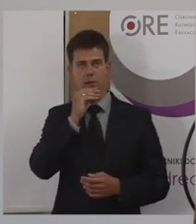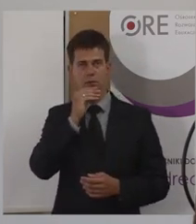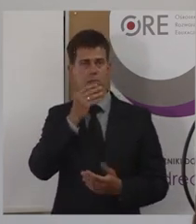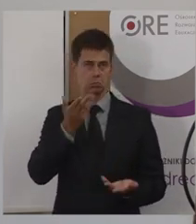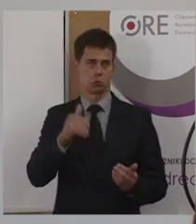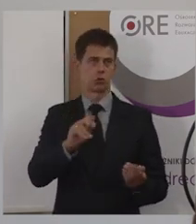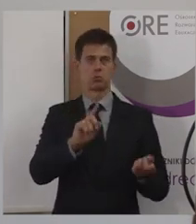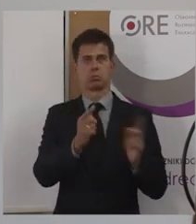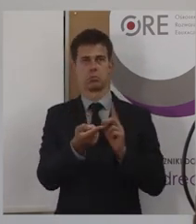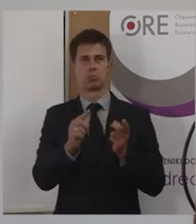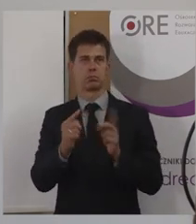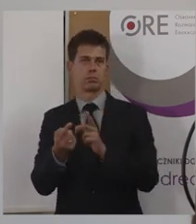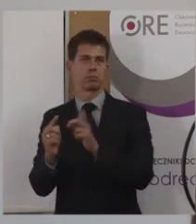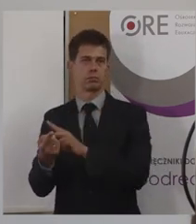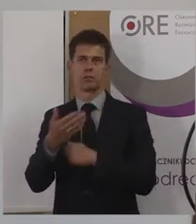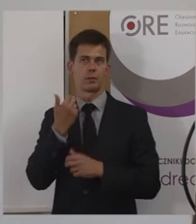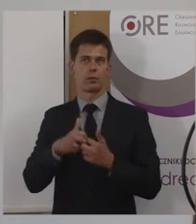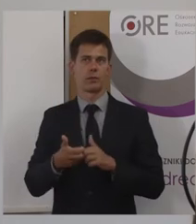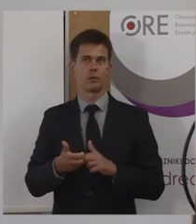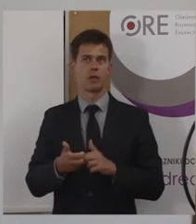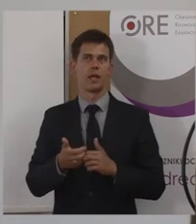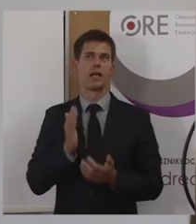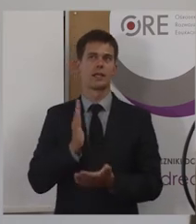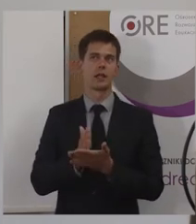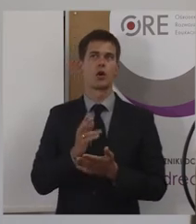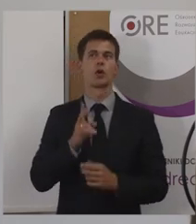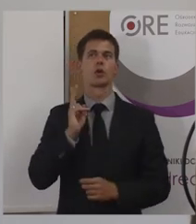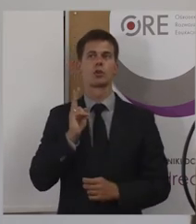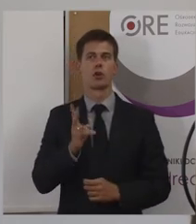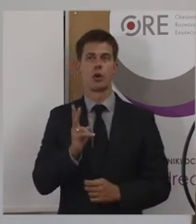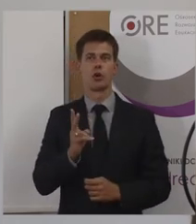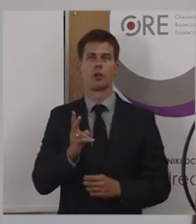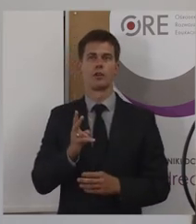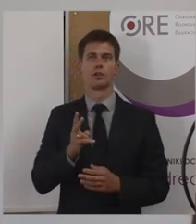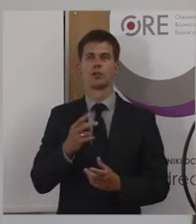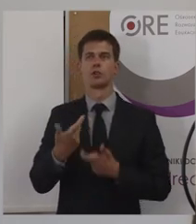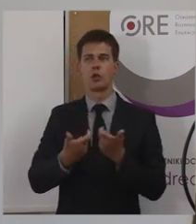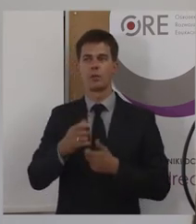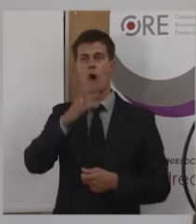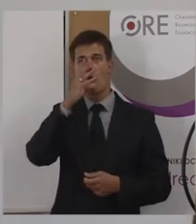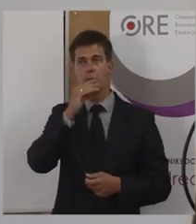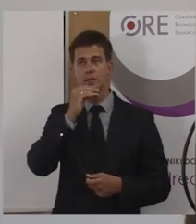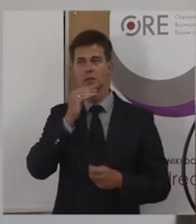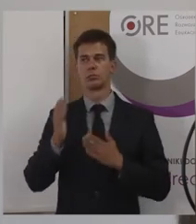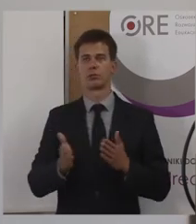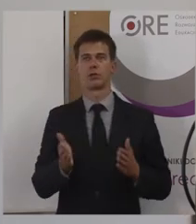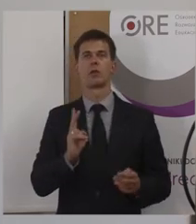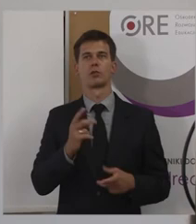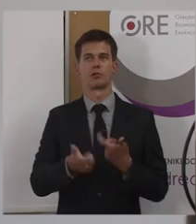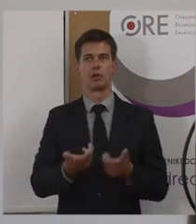natomiast no pozostaje pytanie, kto by miał takie obrazki w tym specjalnym formacie przygotować.